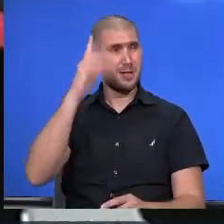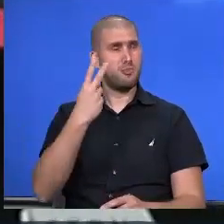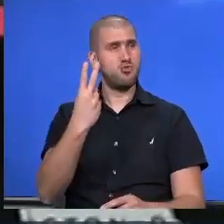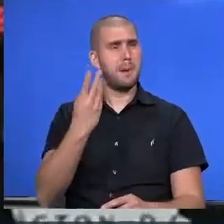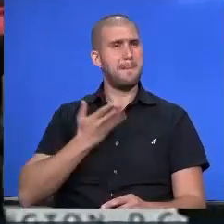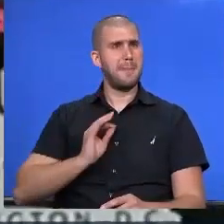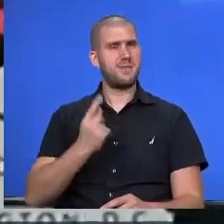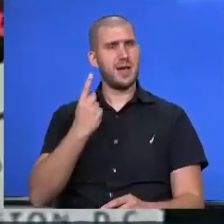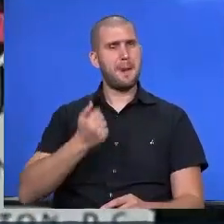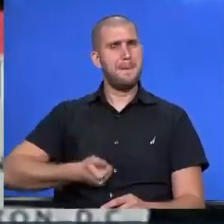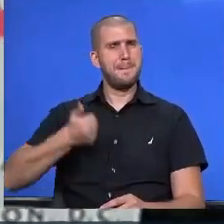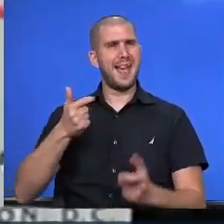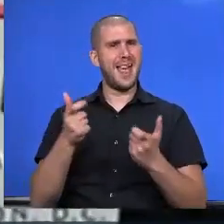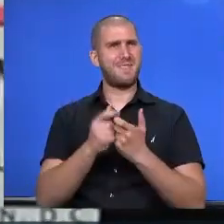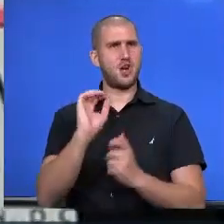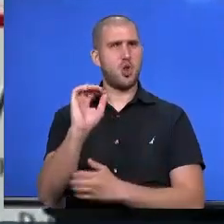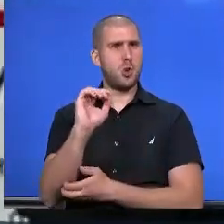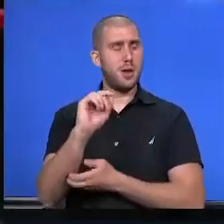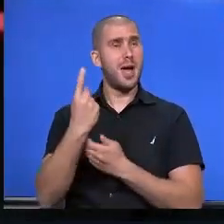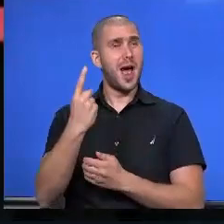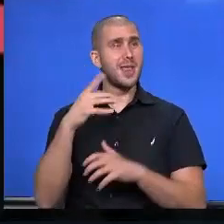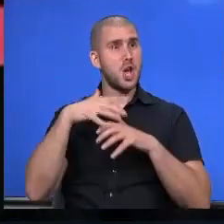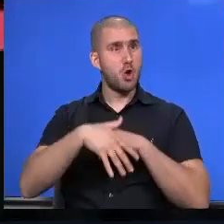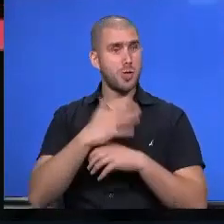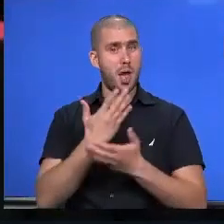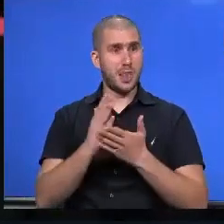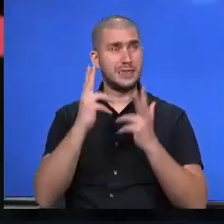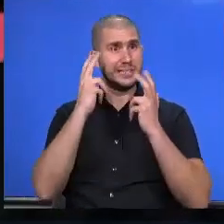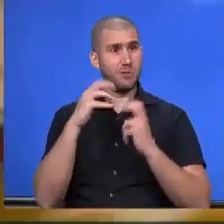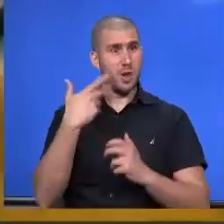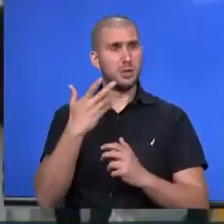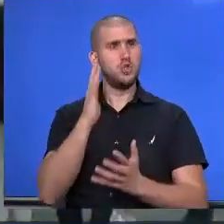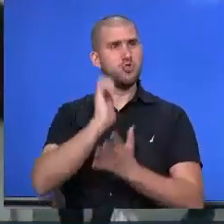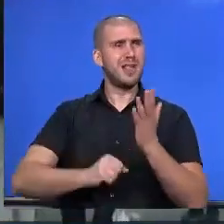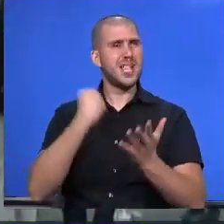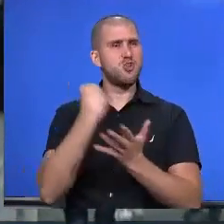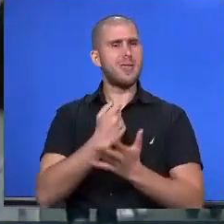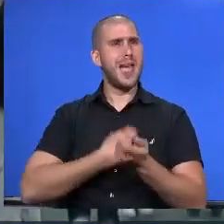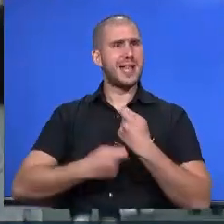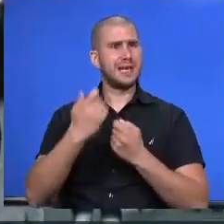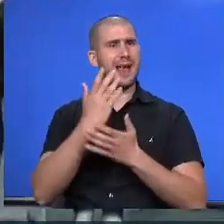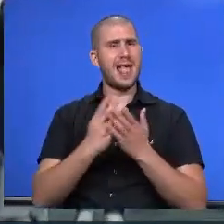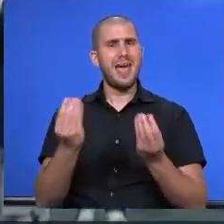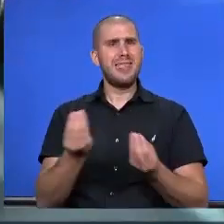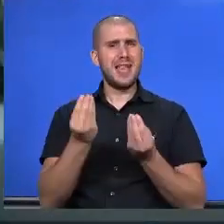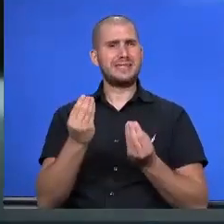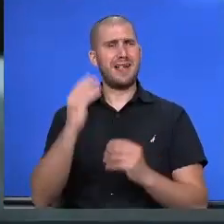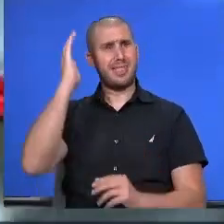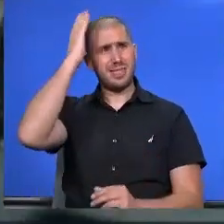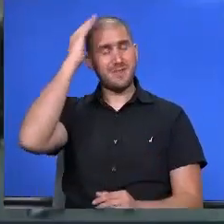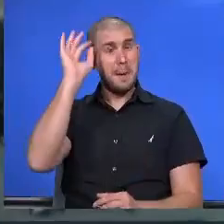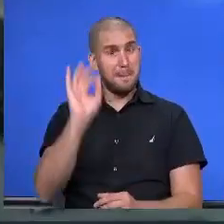מבנה וכמה מבחירי החברה שלו. אחת ההשלכות של ההחלטה צפויה להיות שלילת רישיון העסק של כמה מהנכסים של טראמפ ומכה